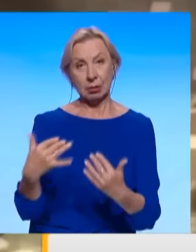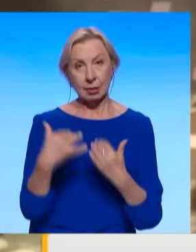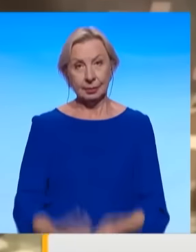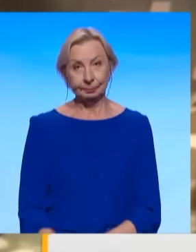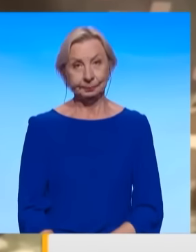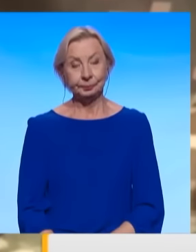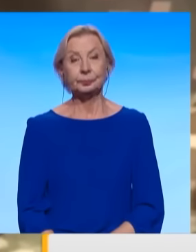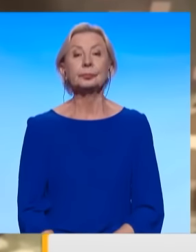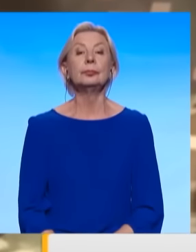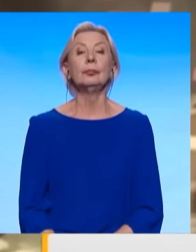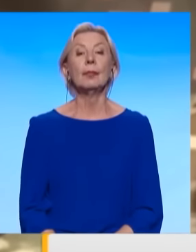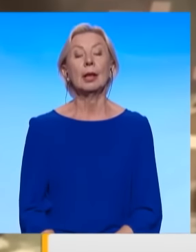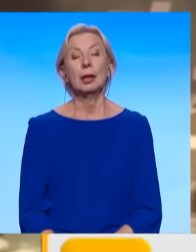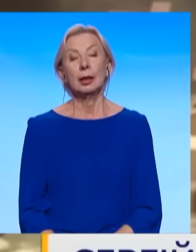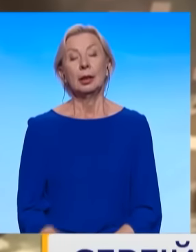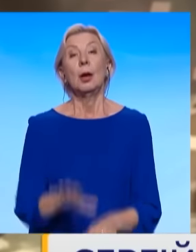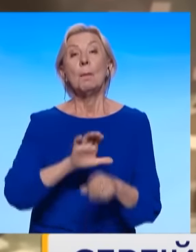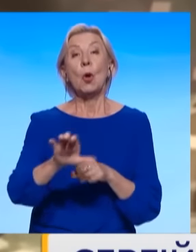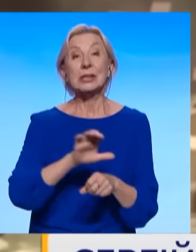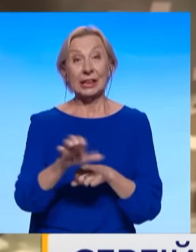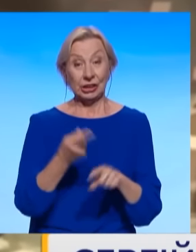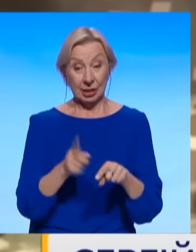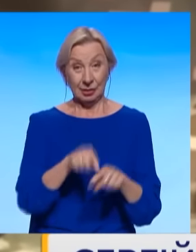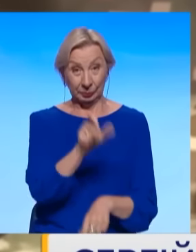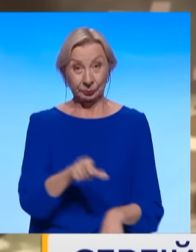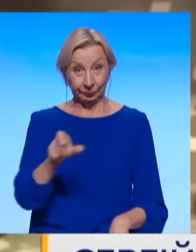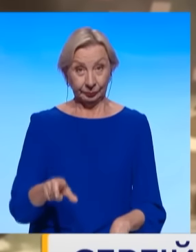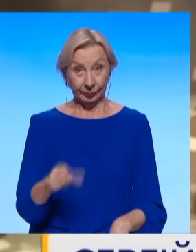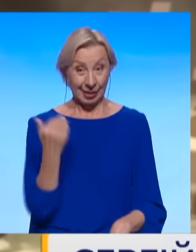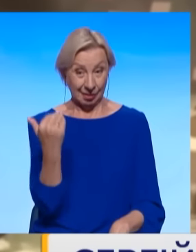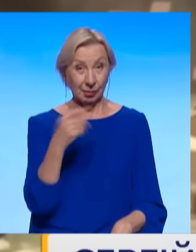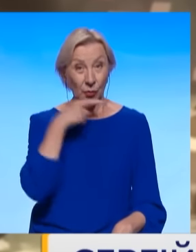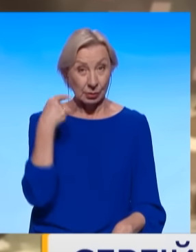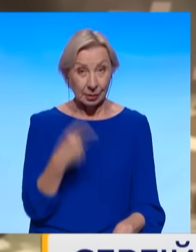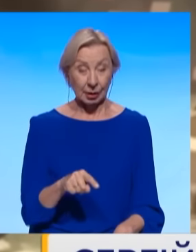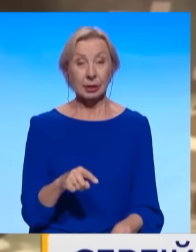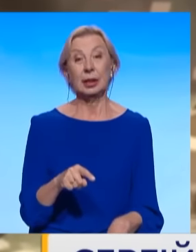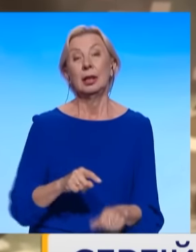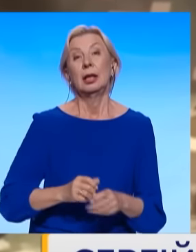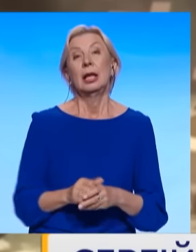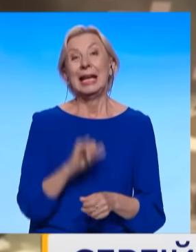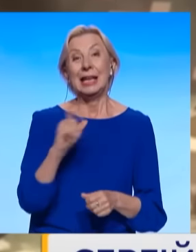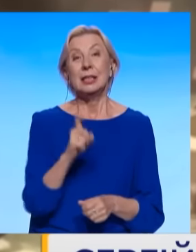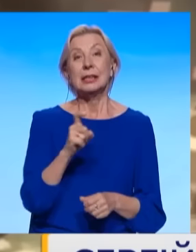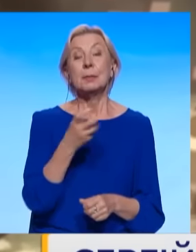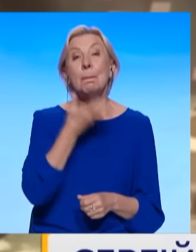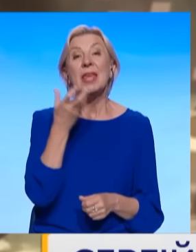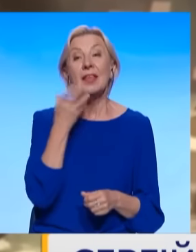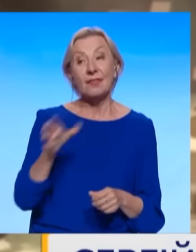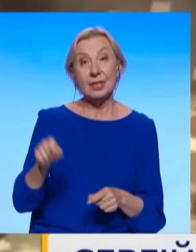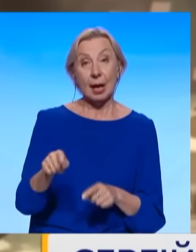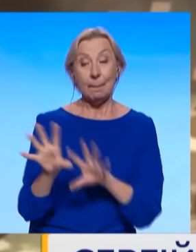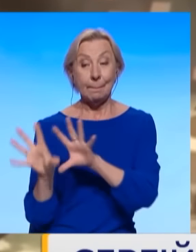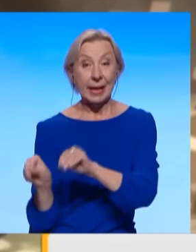атак постачання цього особового складу їхнього так званого іде скажемо з півдня да звідти